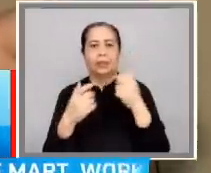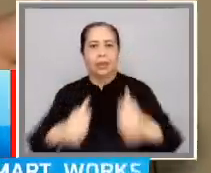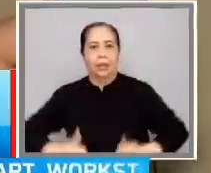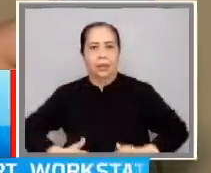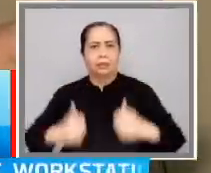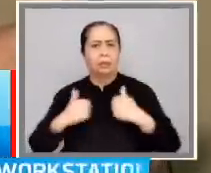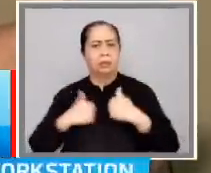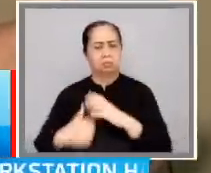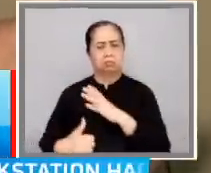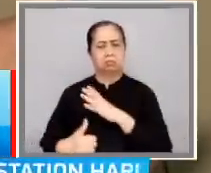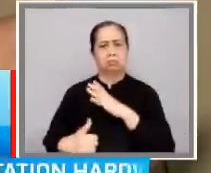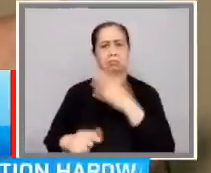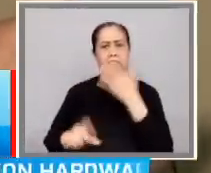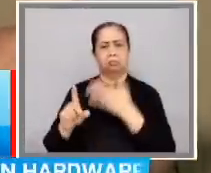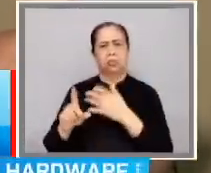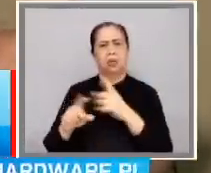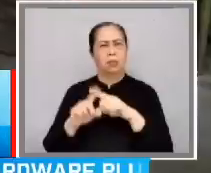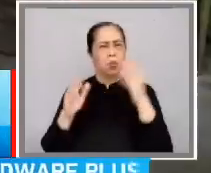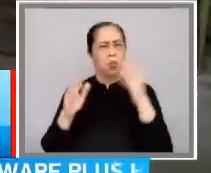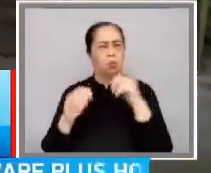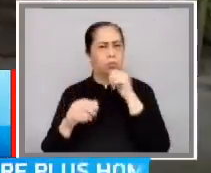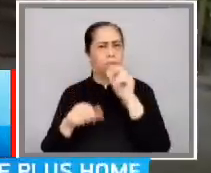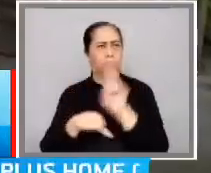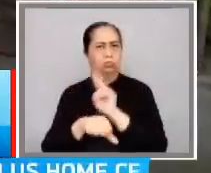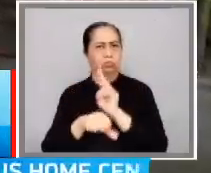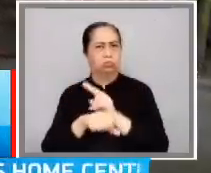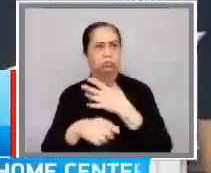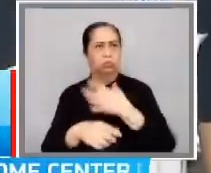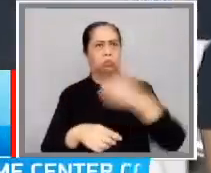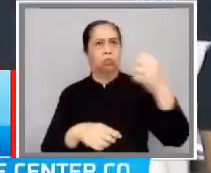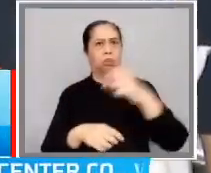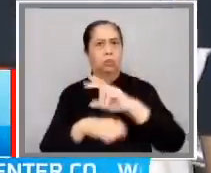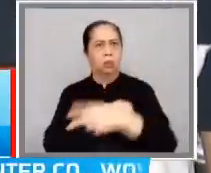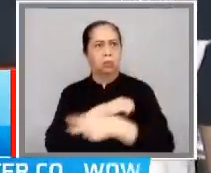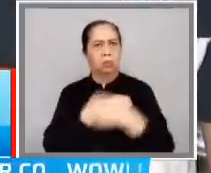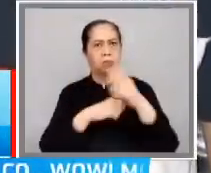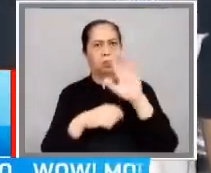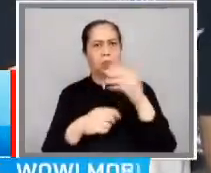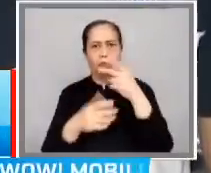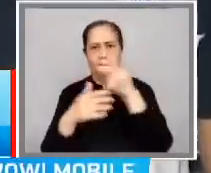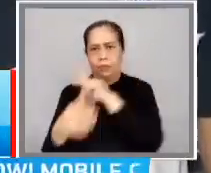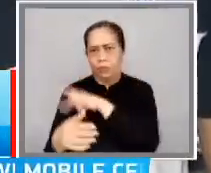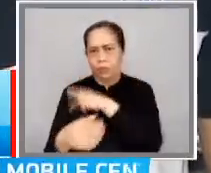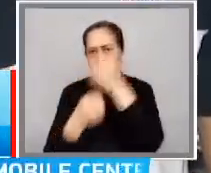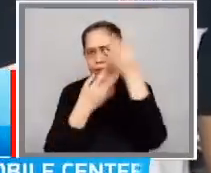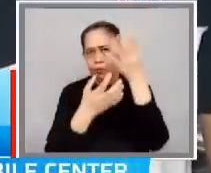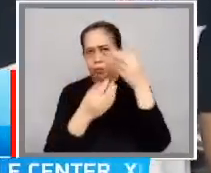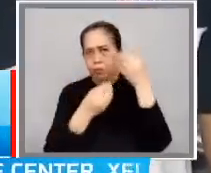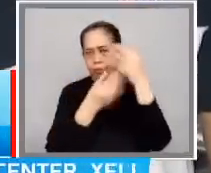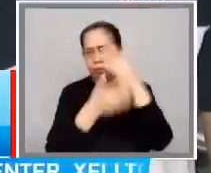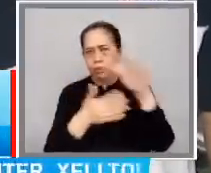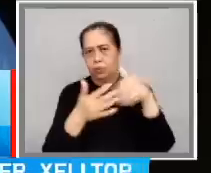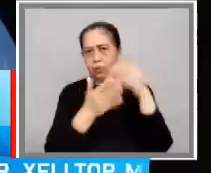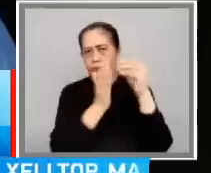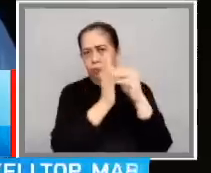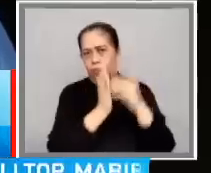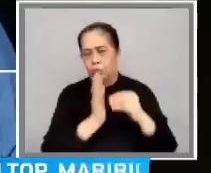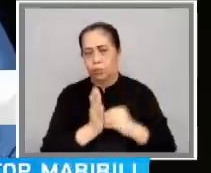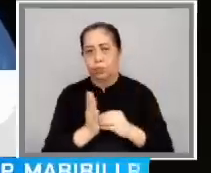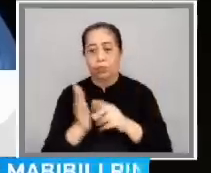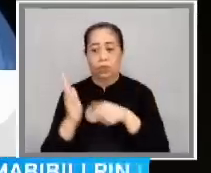na ito. Pero sana raw hindi magamit sa ibang bagay ang mga personal na impormasyon na ibibigay niya sa telco. Yung mga information